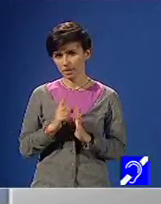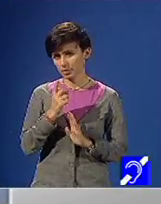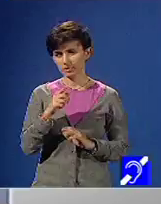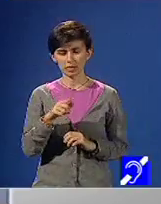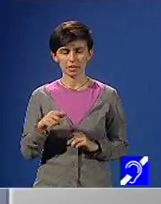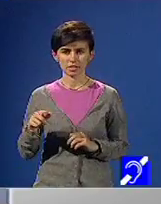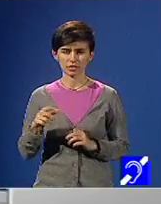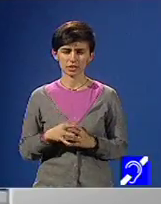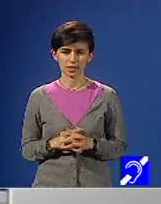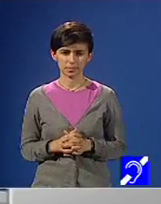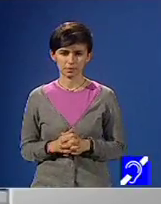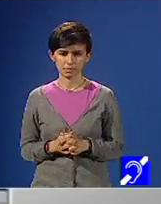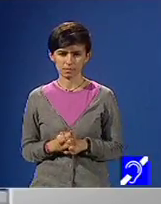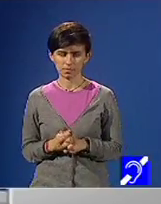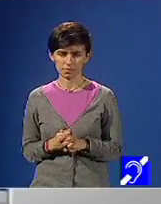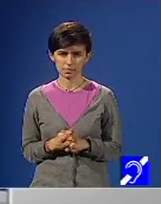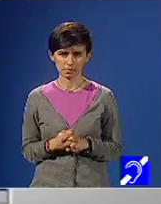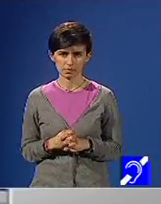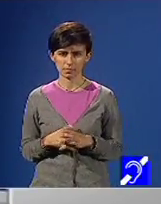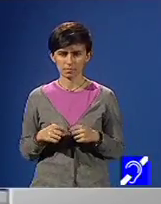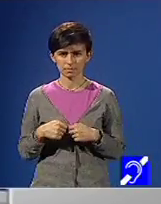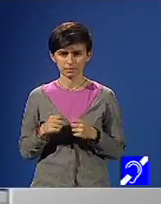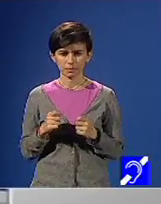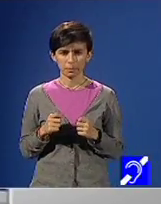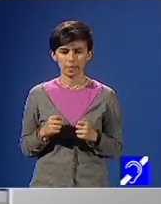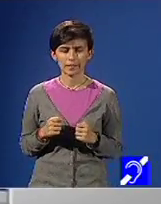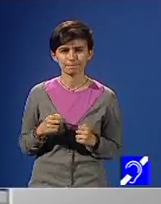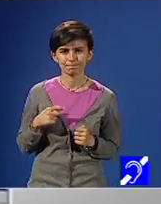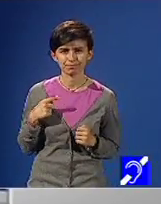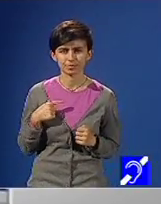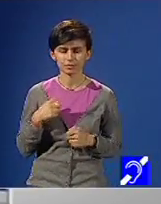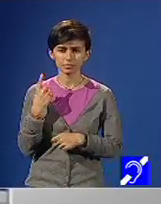nu? Exact, dar toate astea merg, așa cum am spus, până la bariera